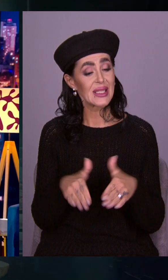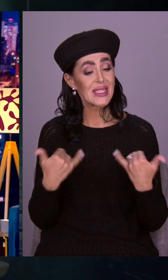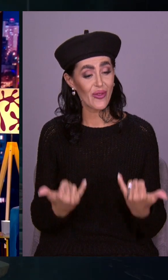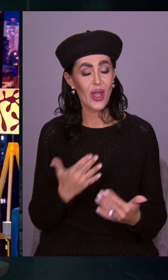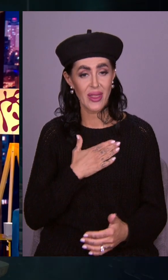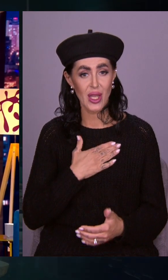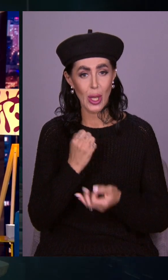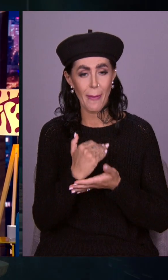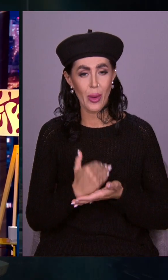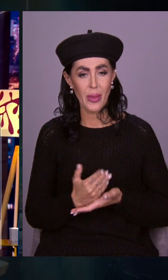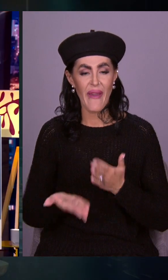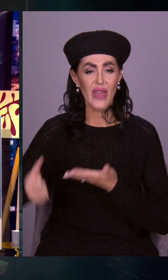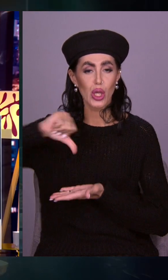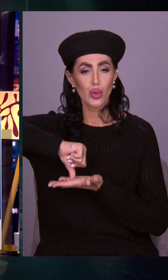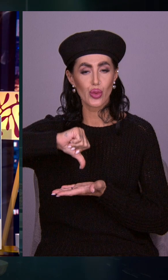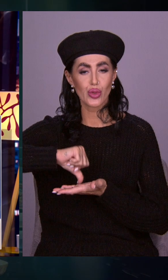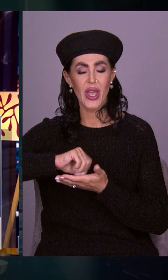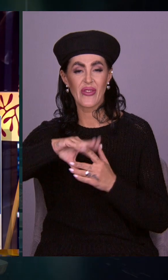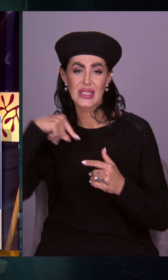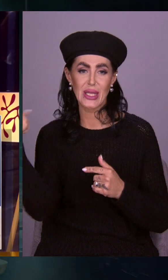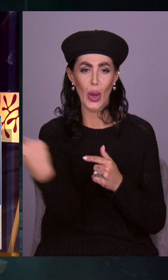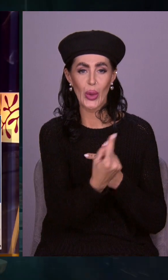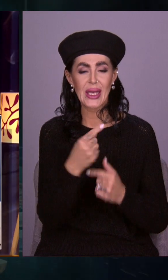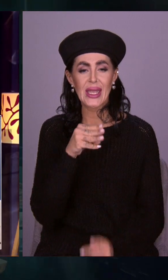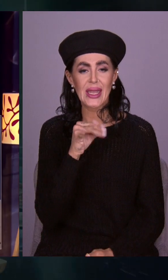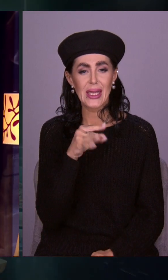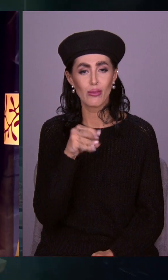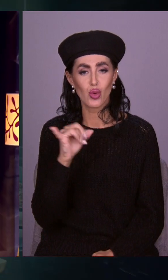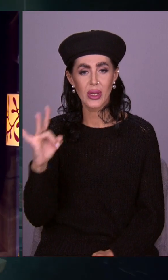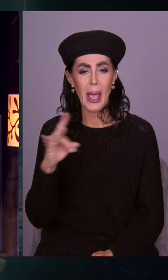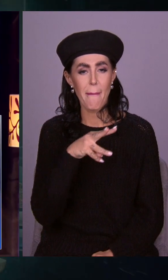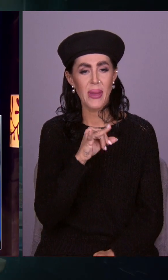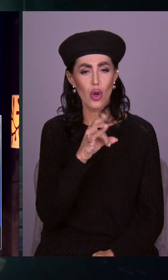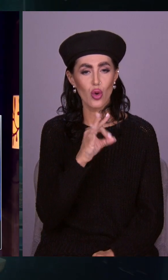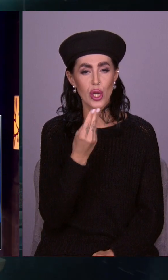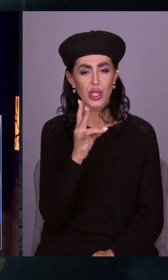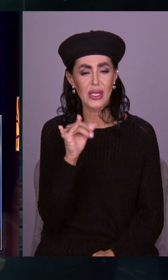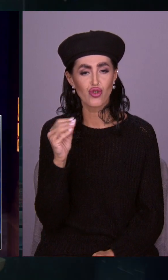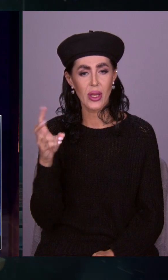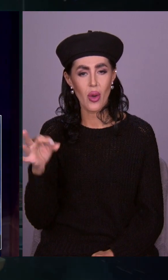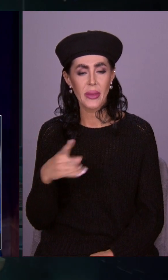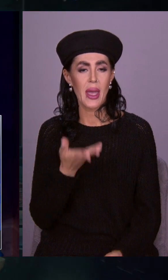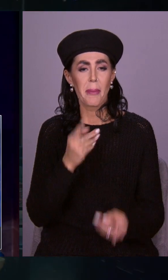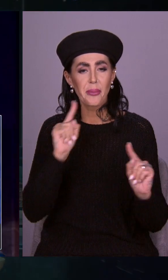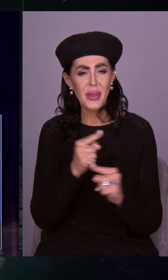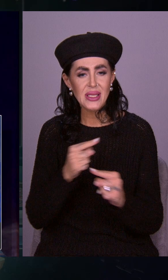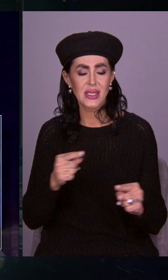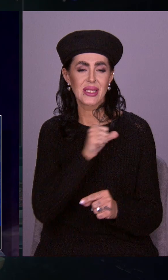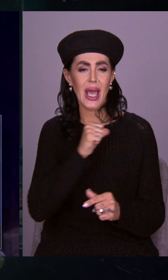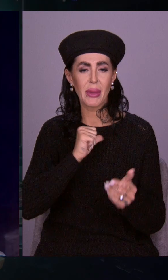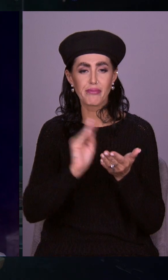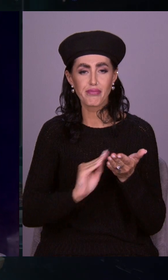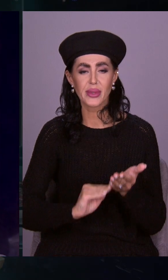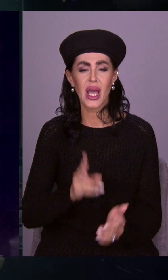вечорі» ведучий всього Тимур Мірошниченко. Співачка, композиторка Марина Круч